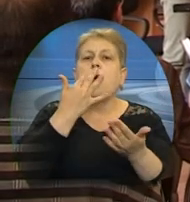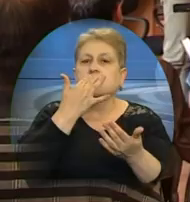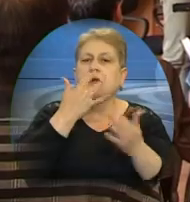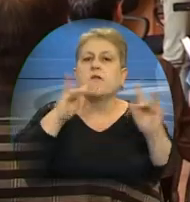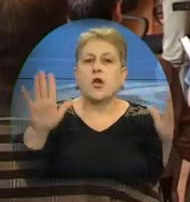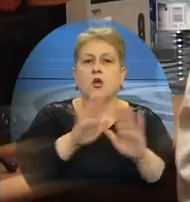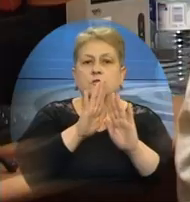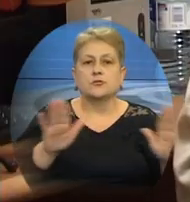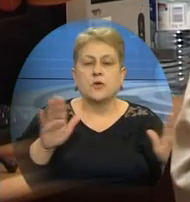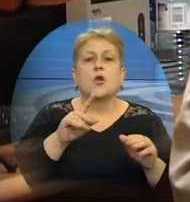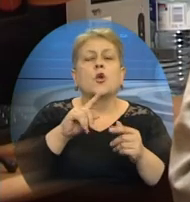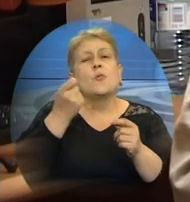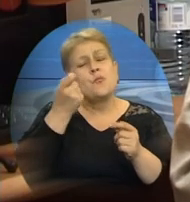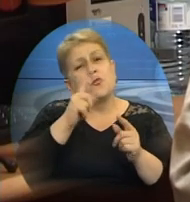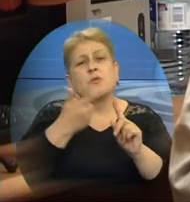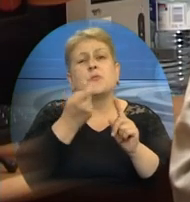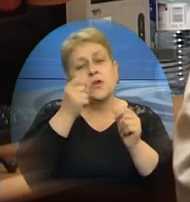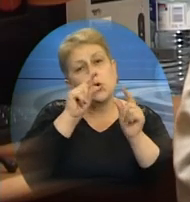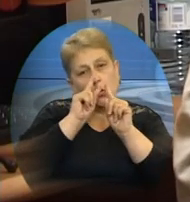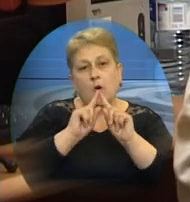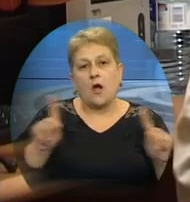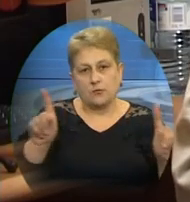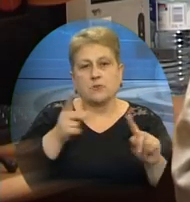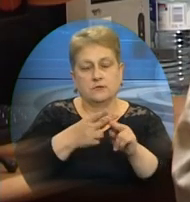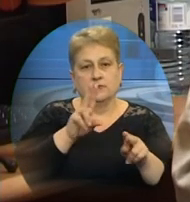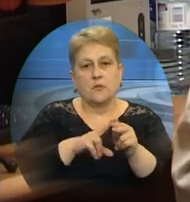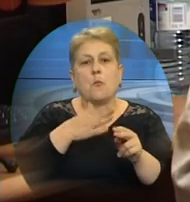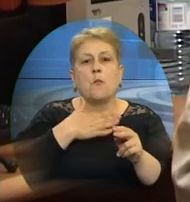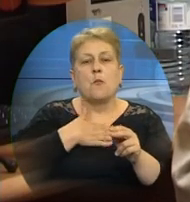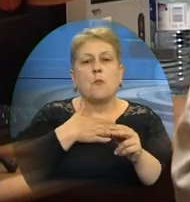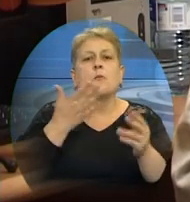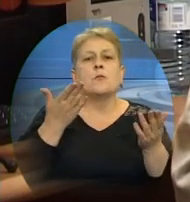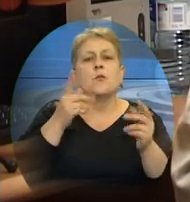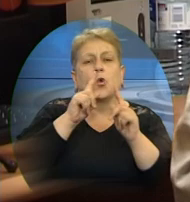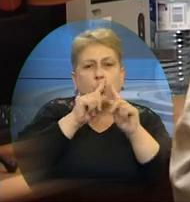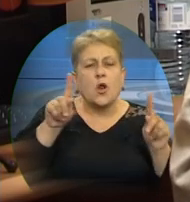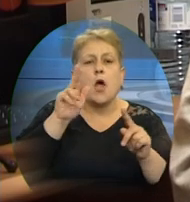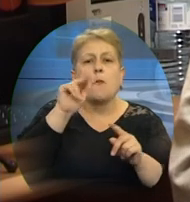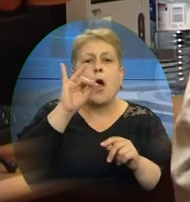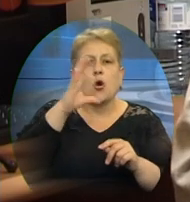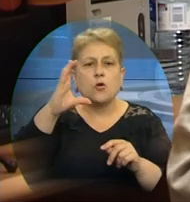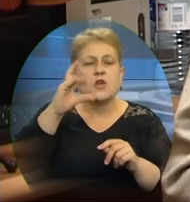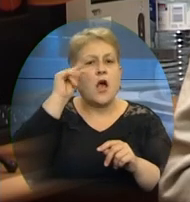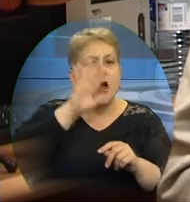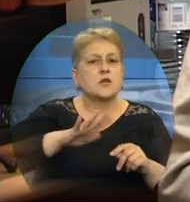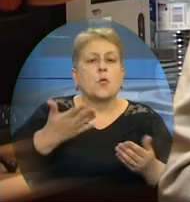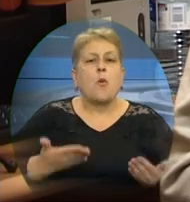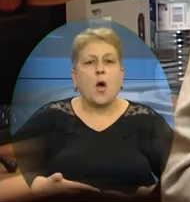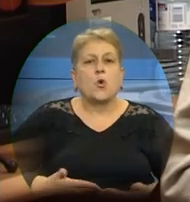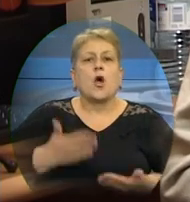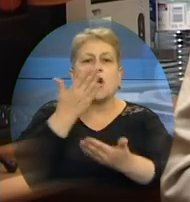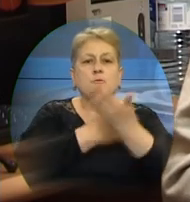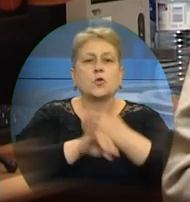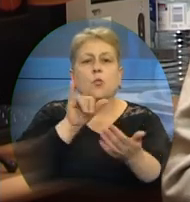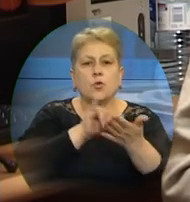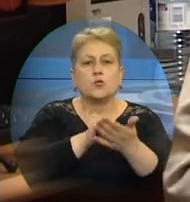ազգային երաժշտությունը։ Մյուսը մի քիչ յուրահատուկ է։ Դա լինես ո յուրահատուկ փարոս Հայաստանում ապրող